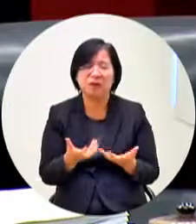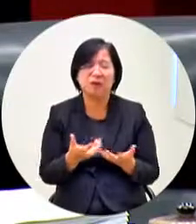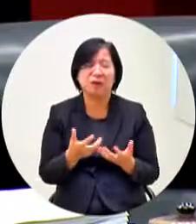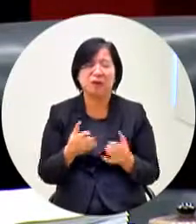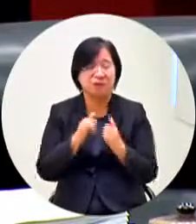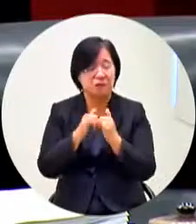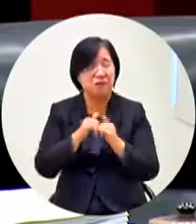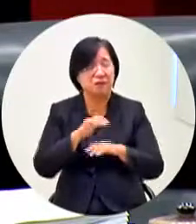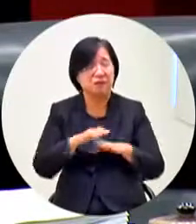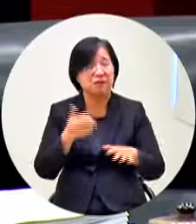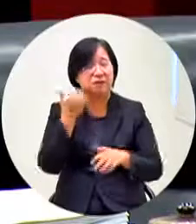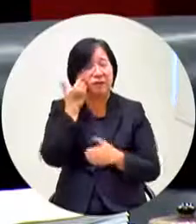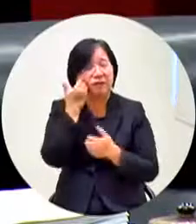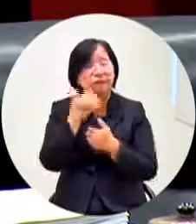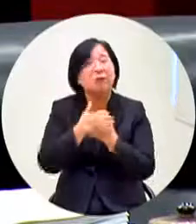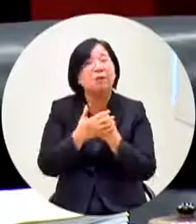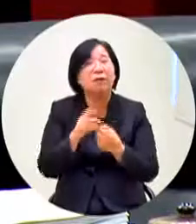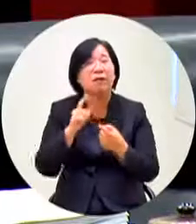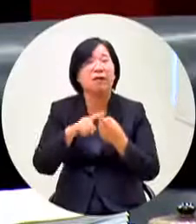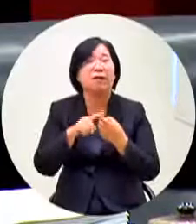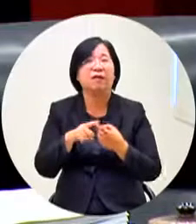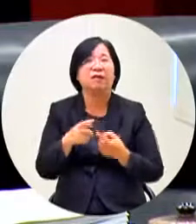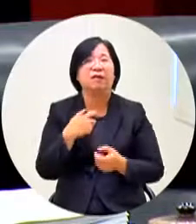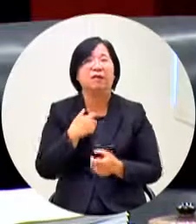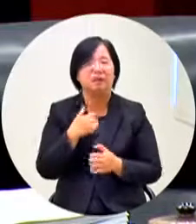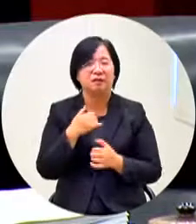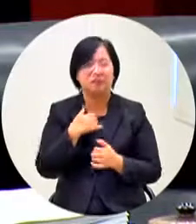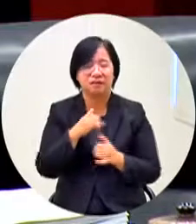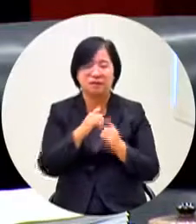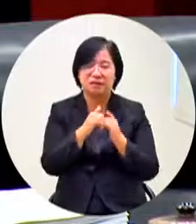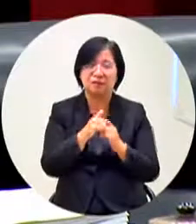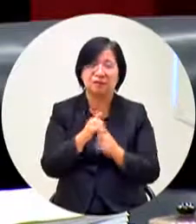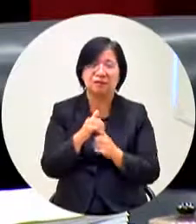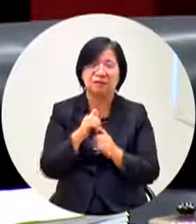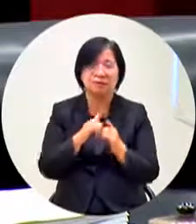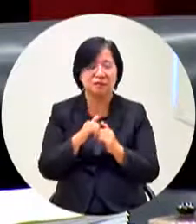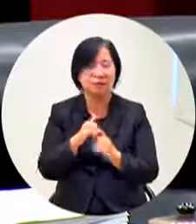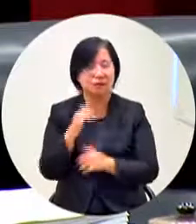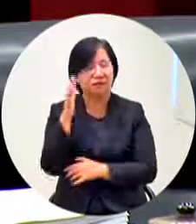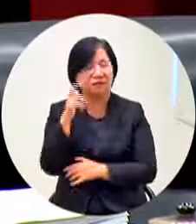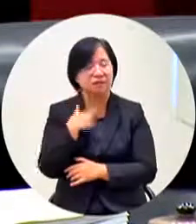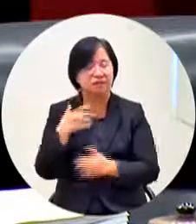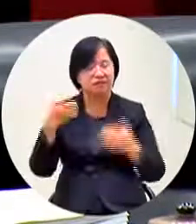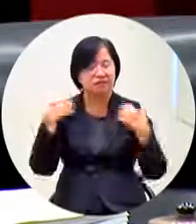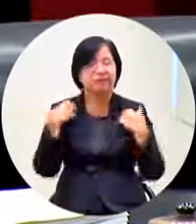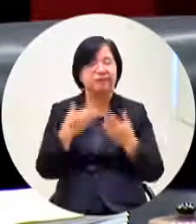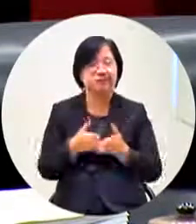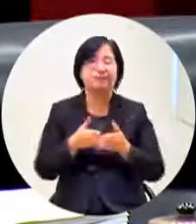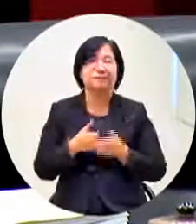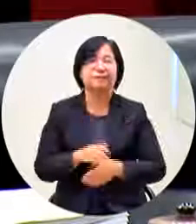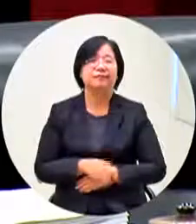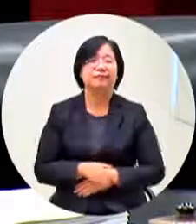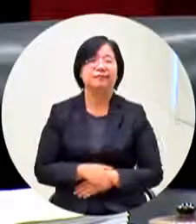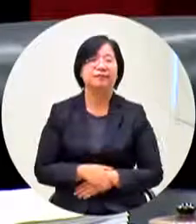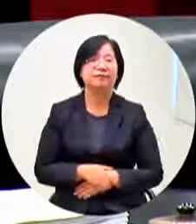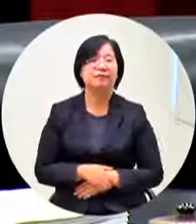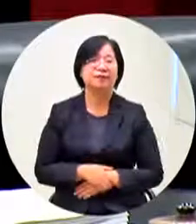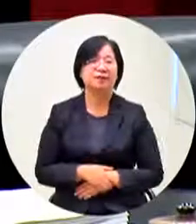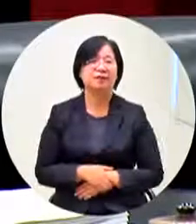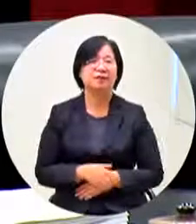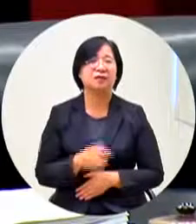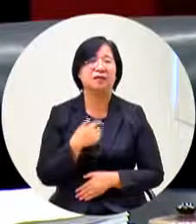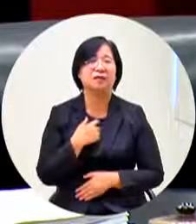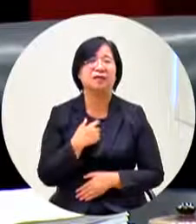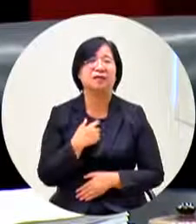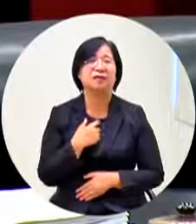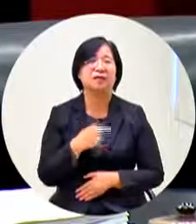谁来保护？对不对？我觉得我们身为政府单位就是要责无旁贷， 好不好？所以我拜托，因为建民街这